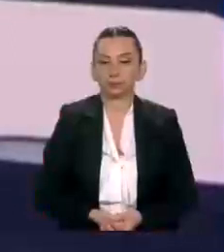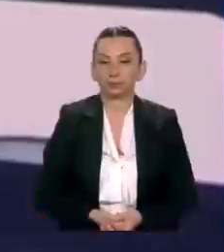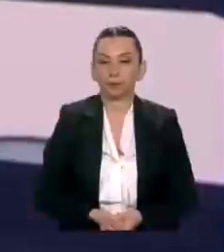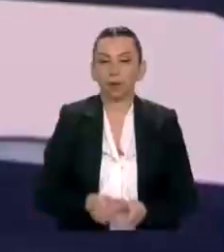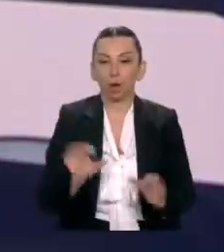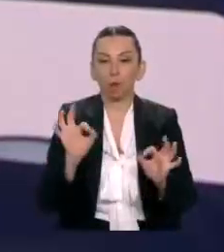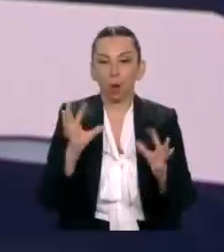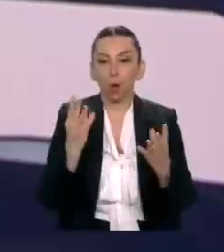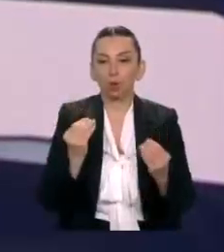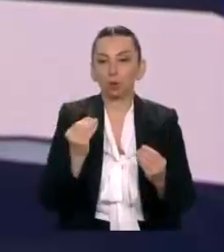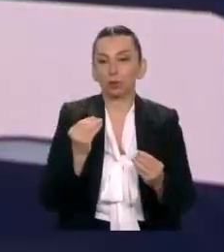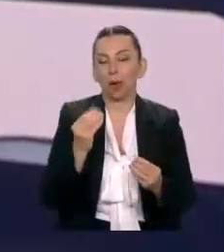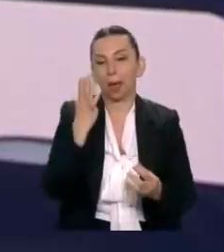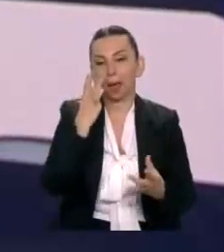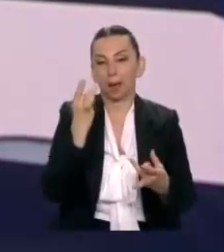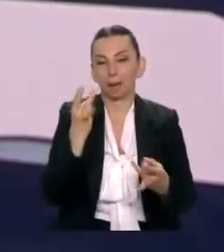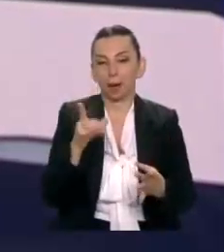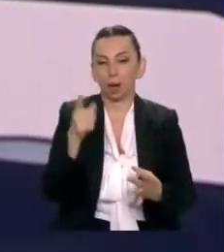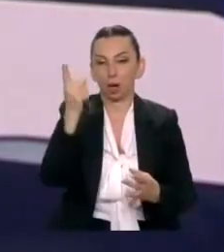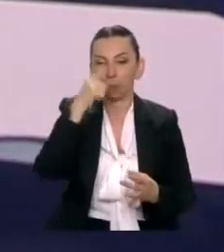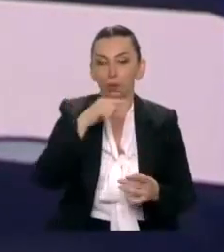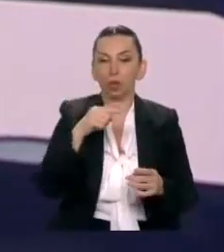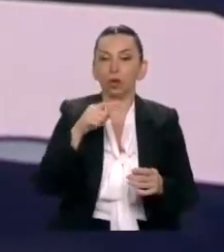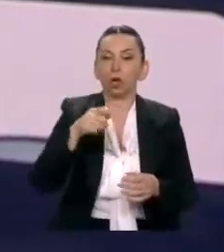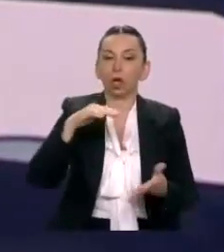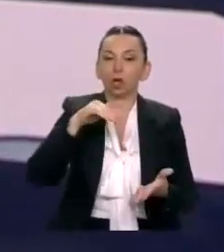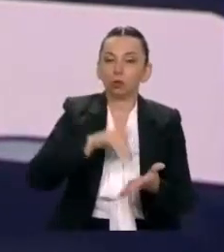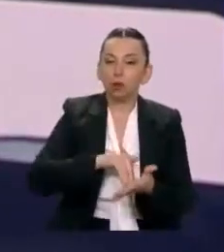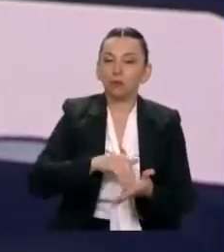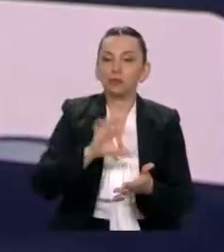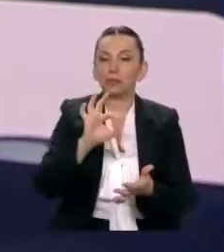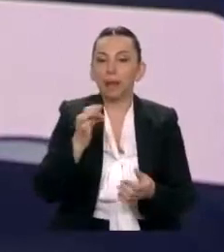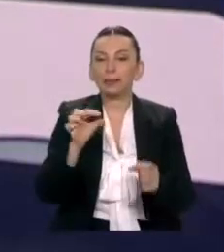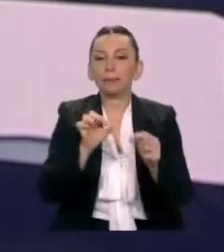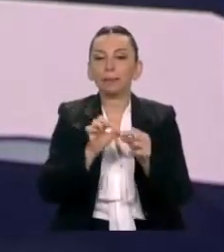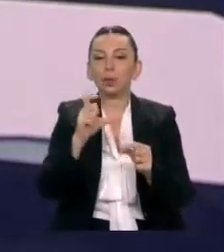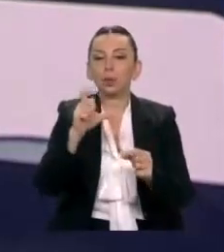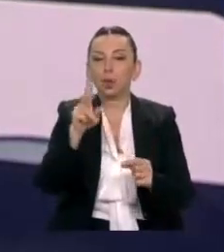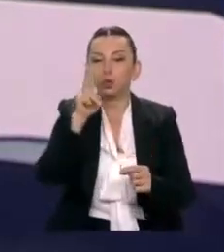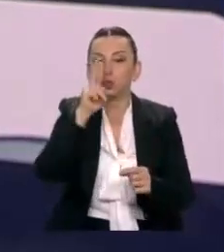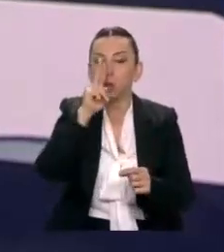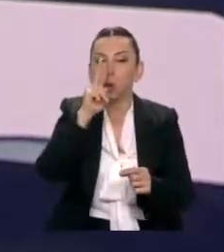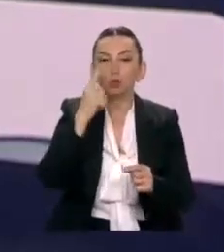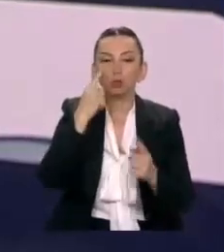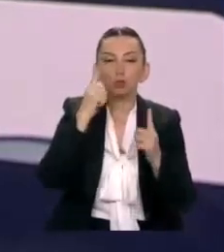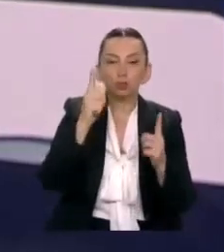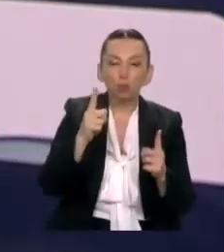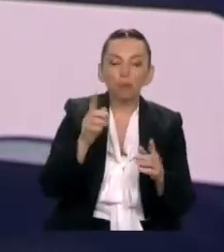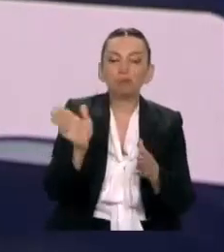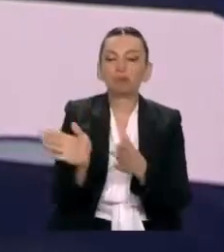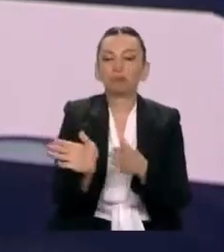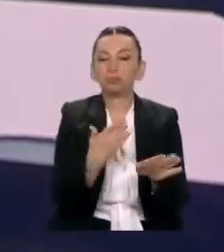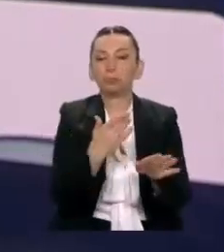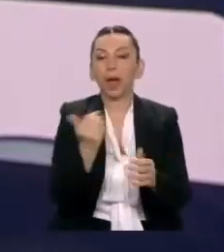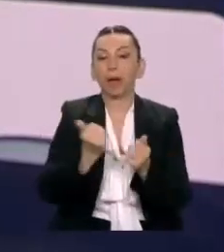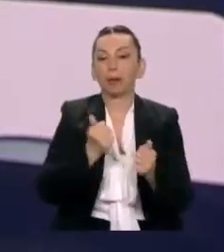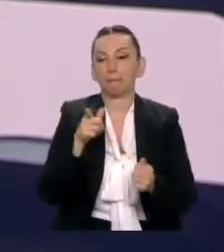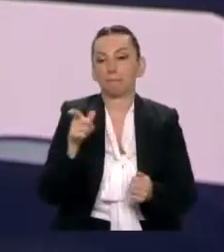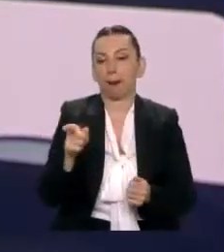Valla böyle olacağı belliydi. Çünkü ne döviz, ne altın, ne de Bitcoin son dönemlerin gözde yatırım aracı otomobil sevgili